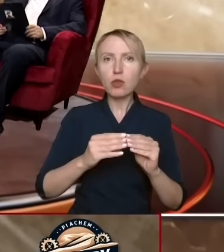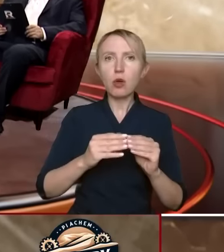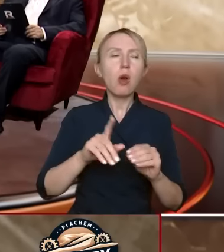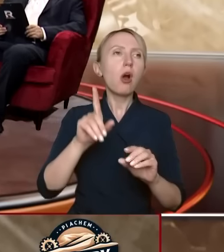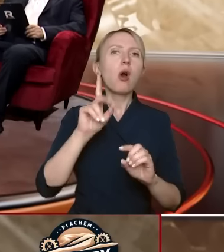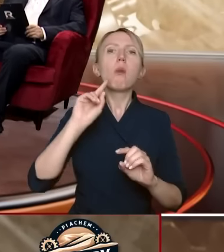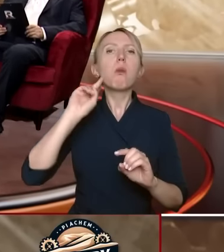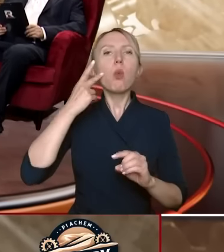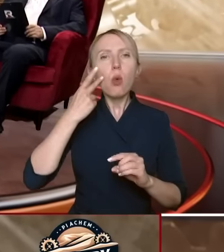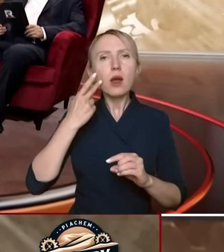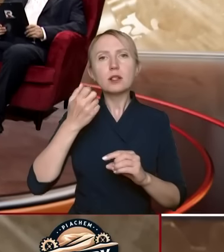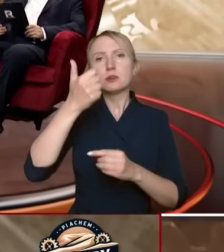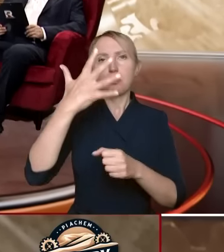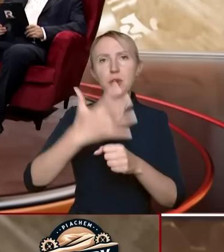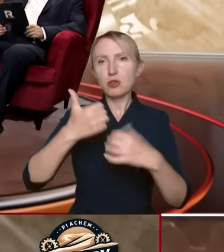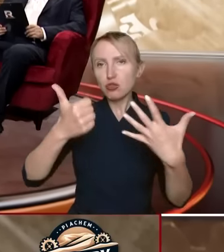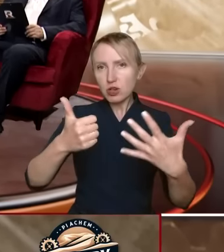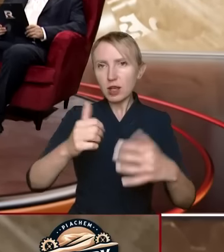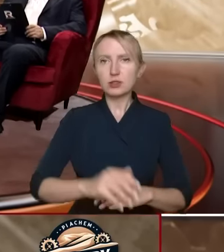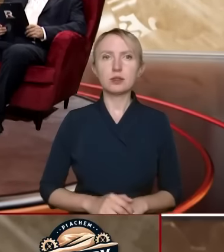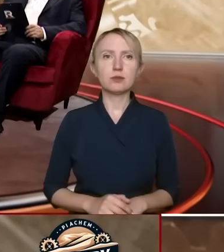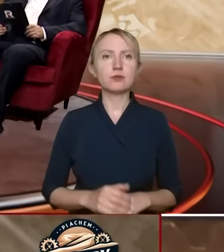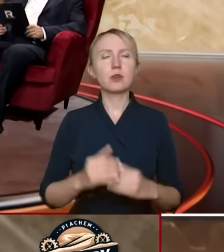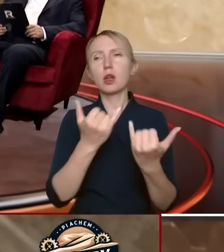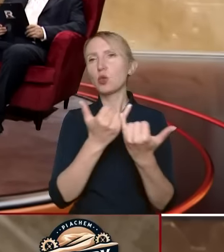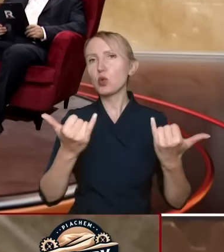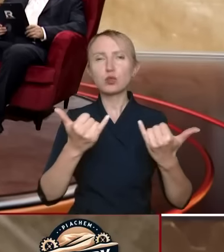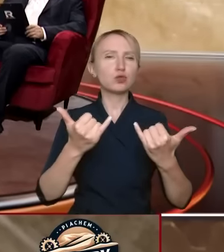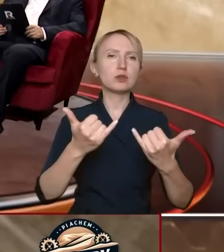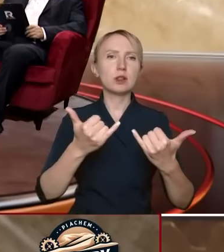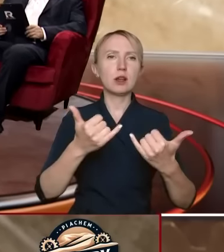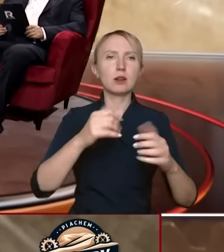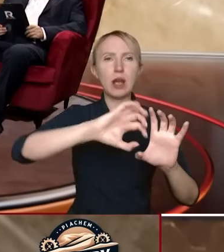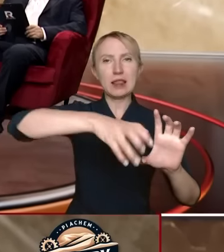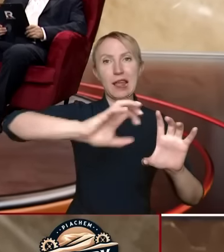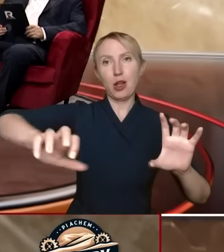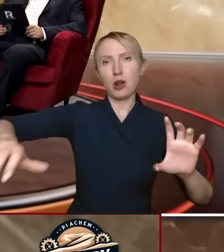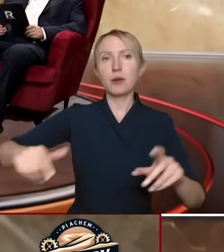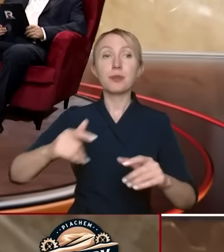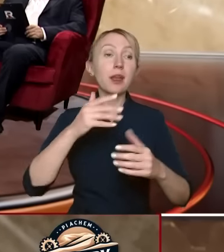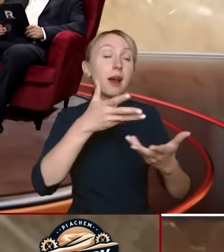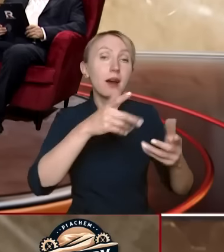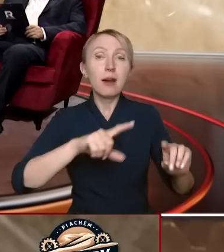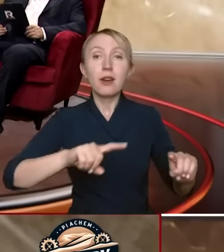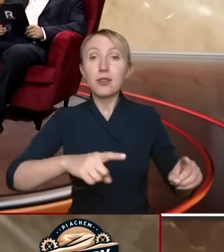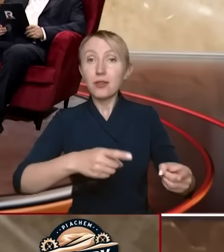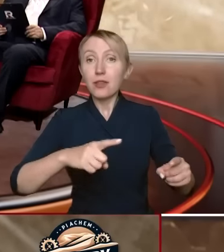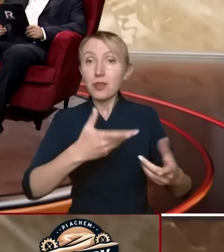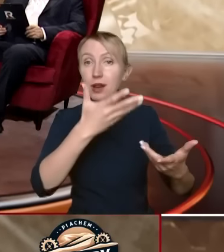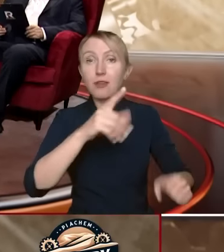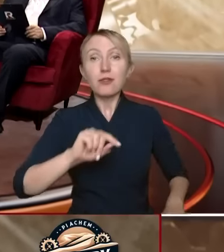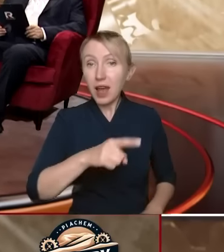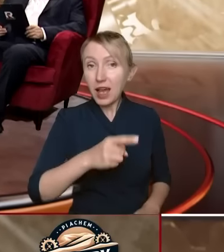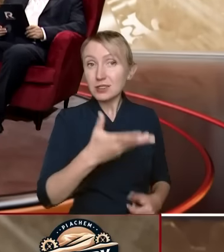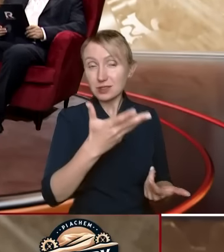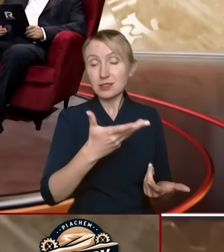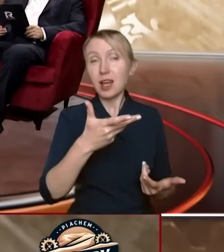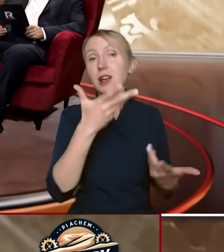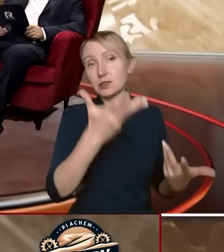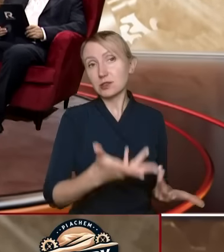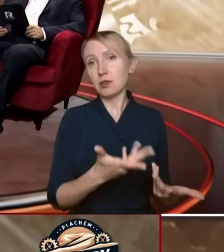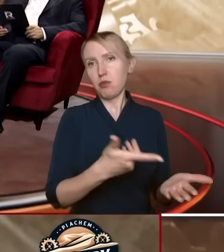jest 56. To... I 56 różnych zawodów musi być i kategorii. Ale jeżeli Francja chce być taka postępowa, organizatorzy igrzysk chcą być